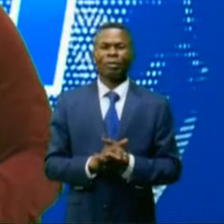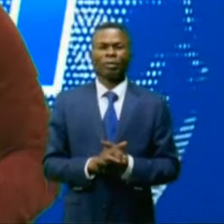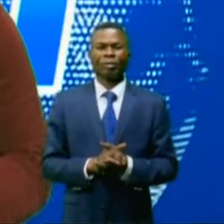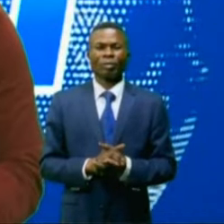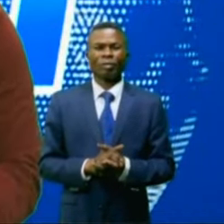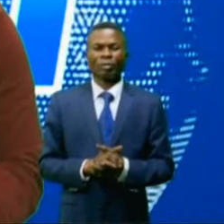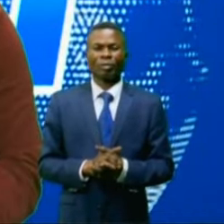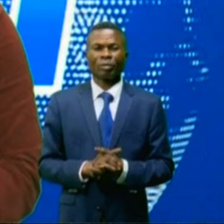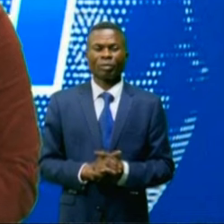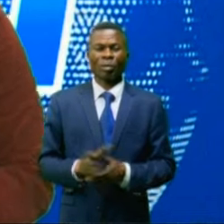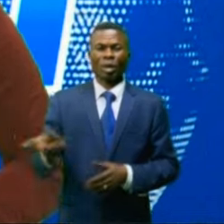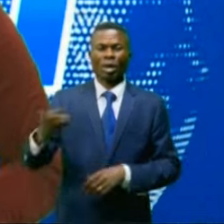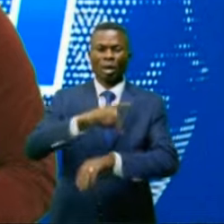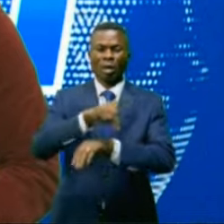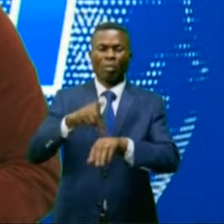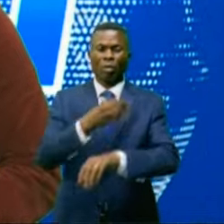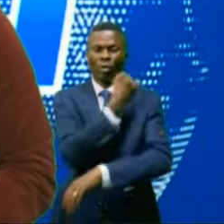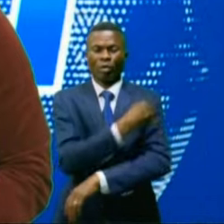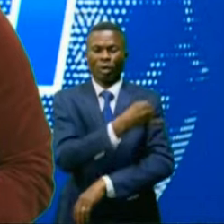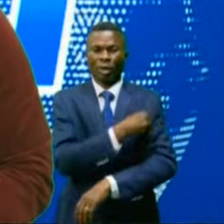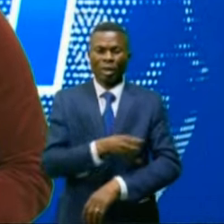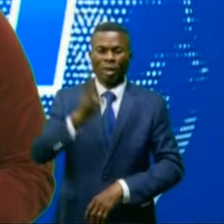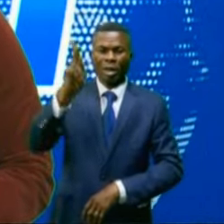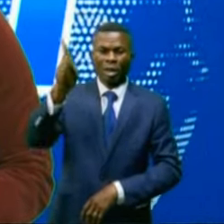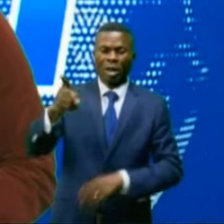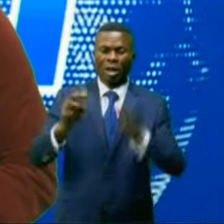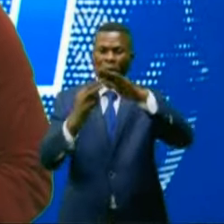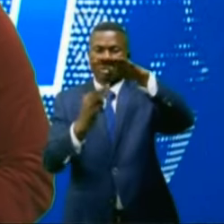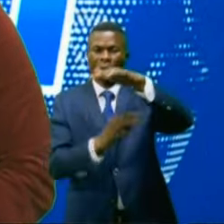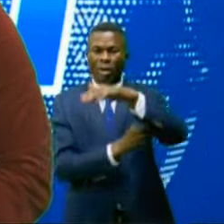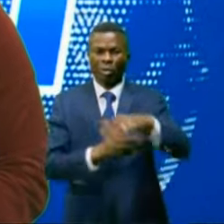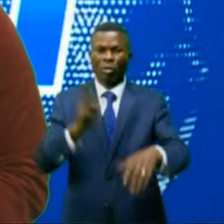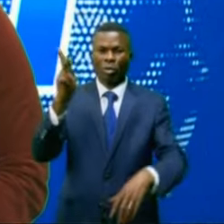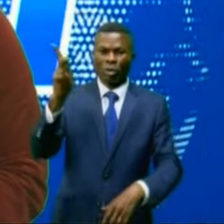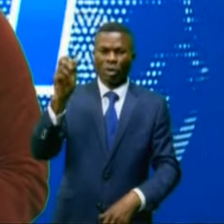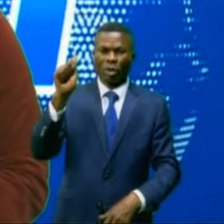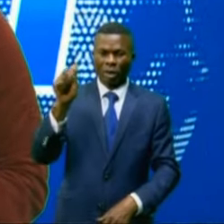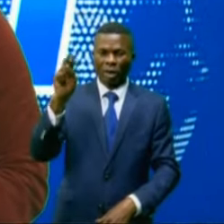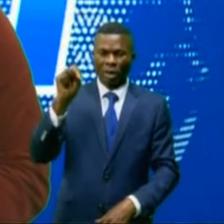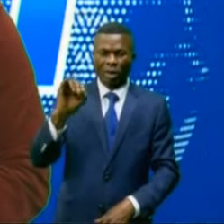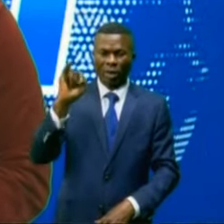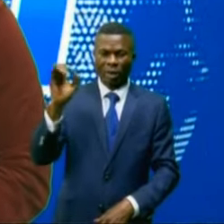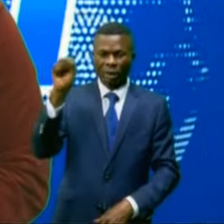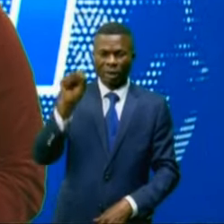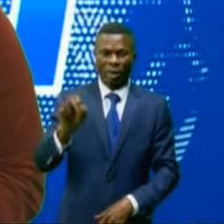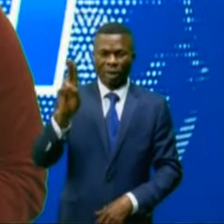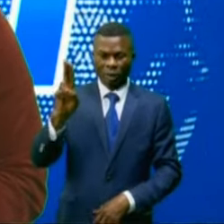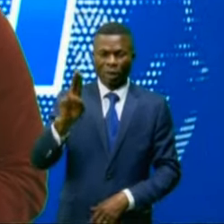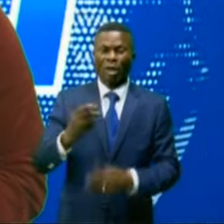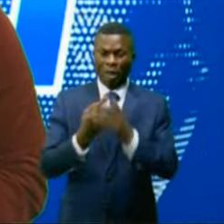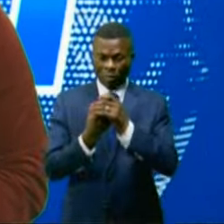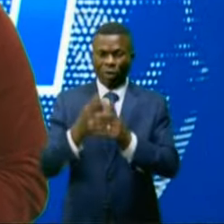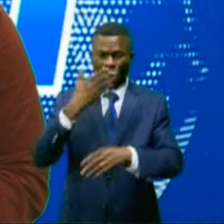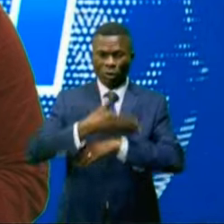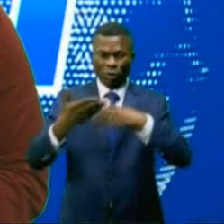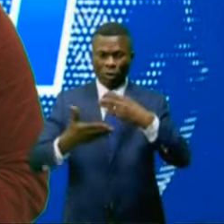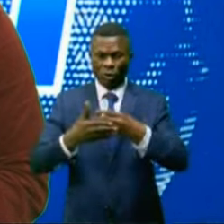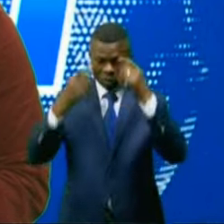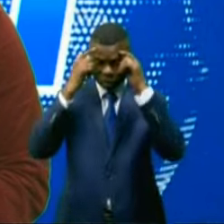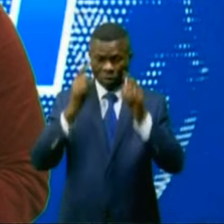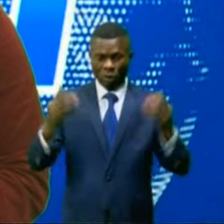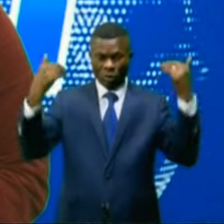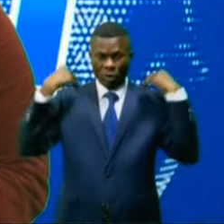Et en Ituri, le pont Kanissi sera désormais construit grâce à la détermination du commandant